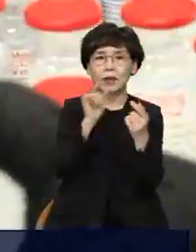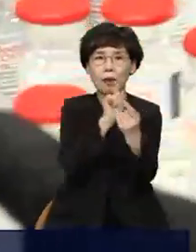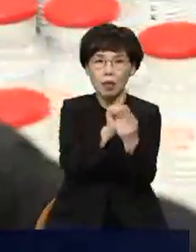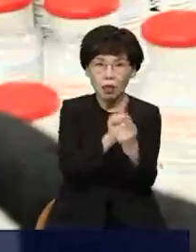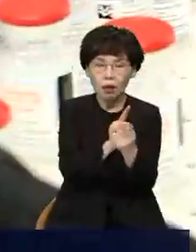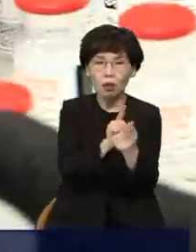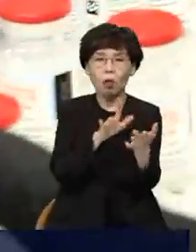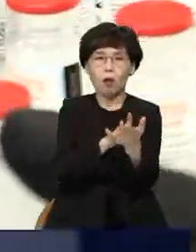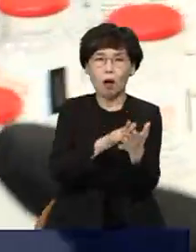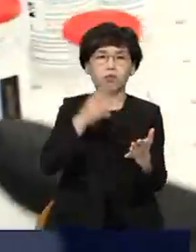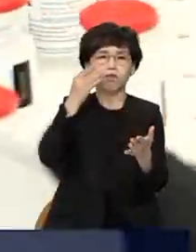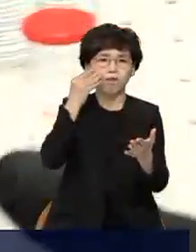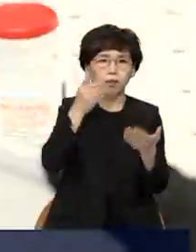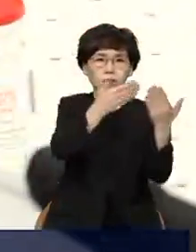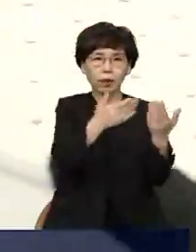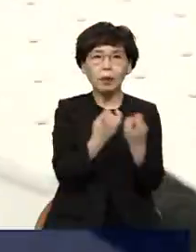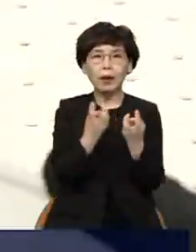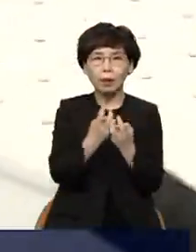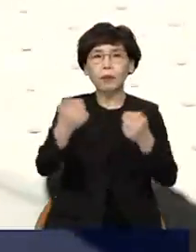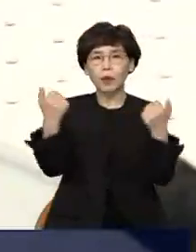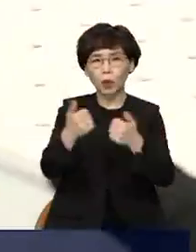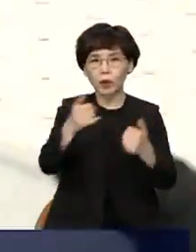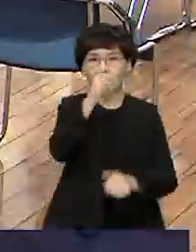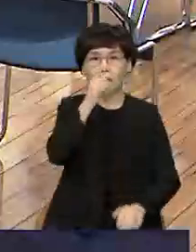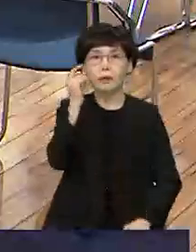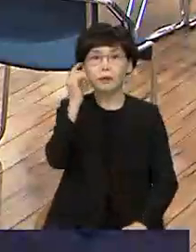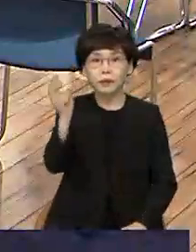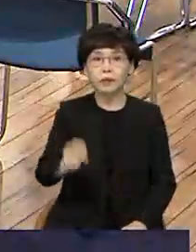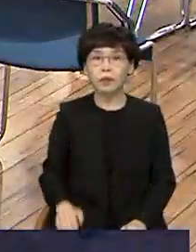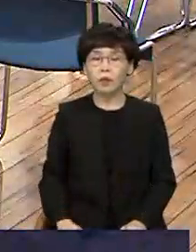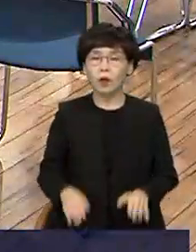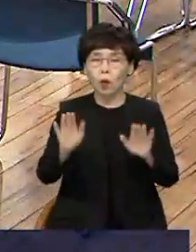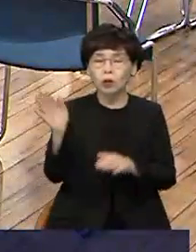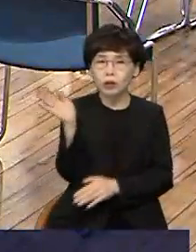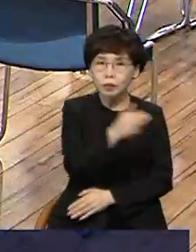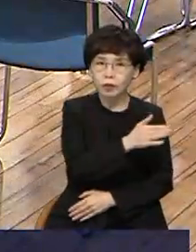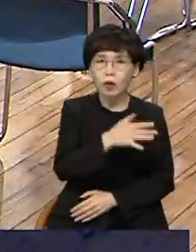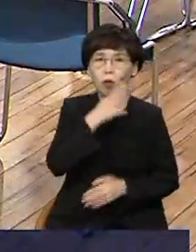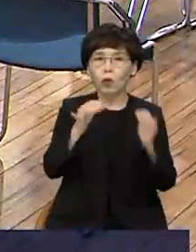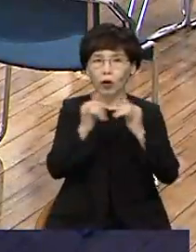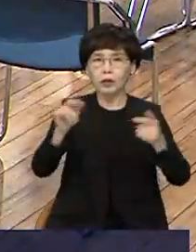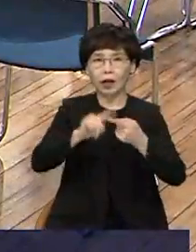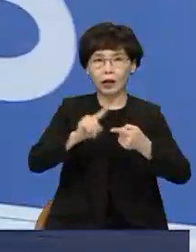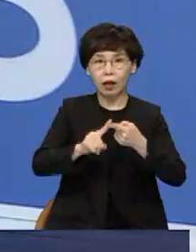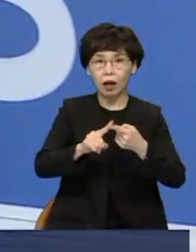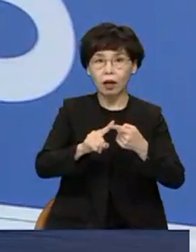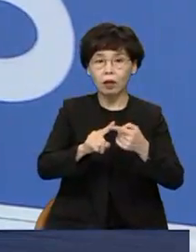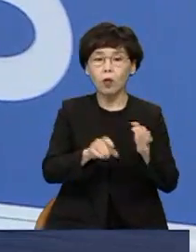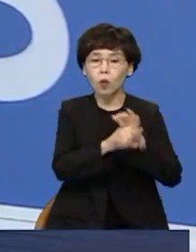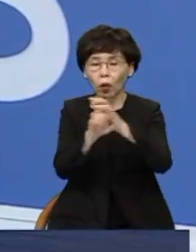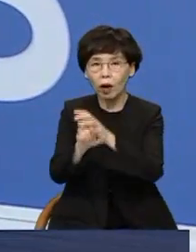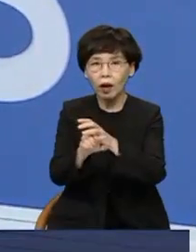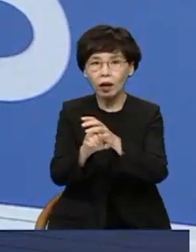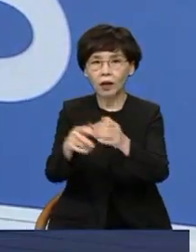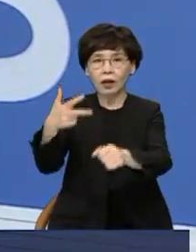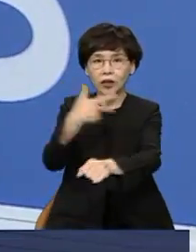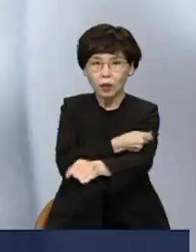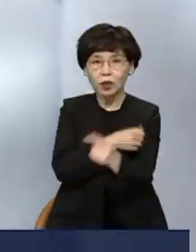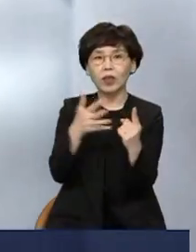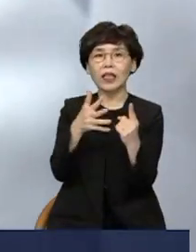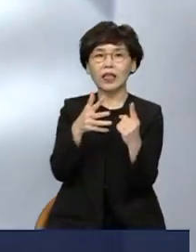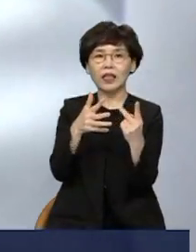백신 공급책을 논의할 예정으로 전해졌습니다. 오늘부터는 고령층 등에 대한 코로나 백신 2차